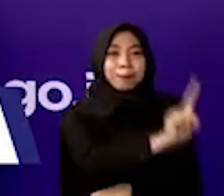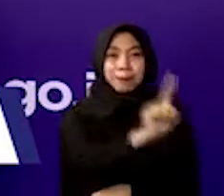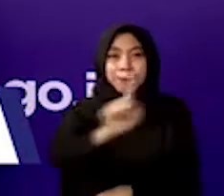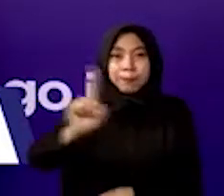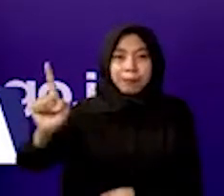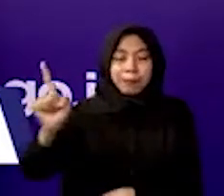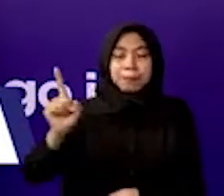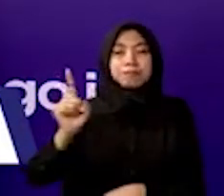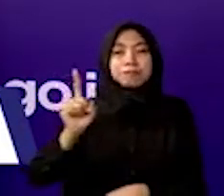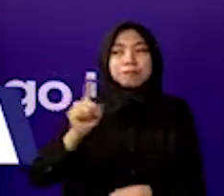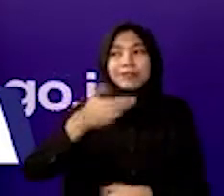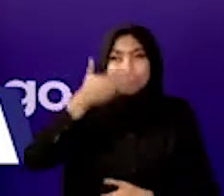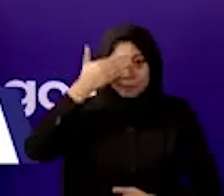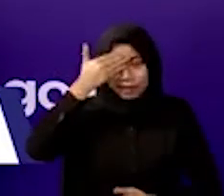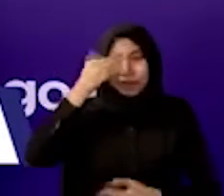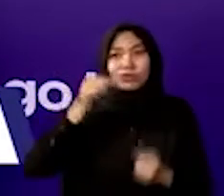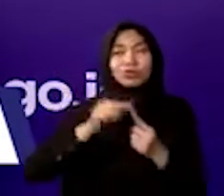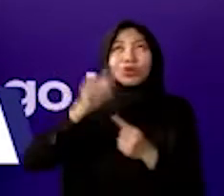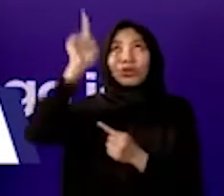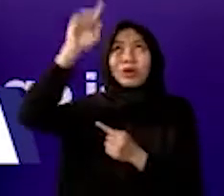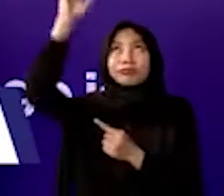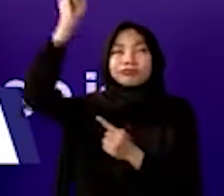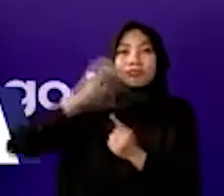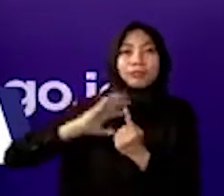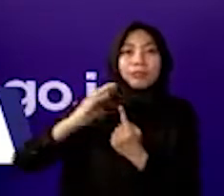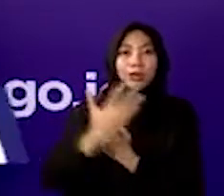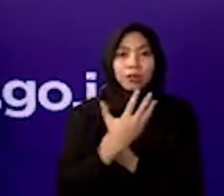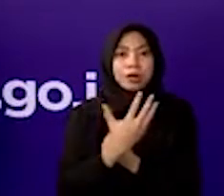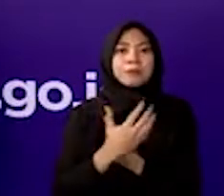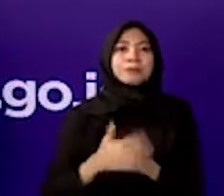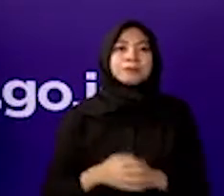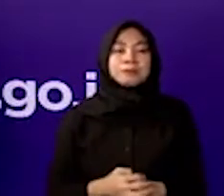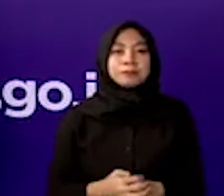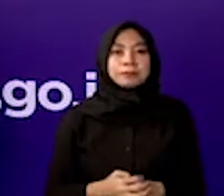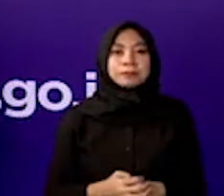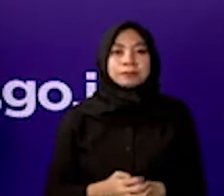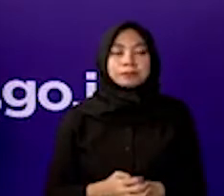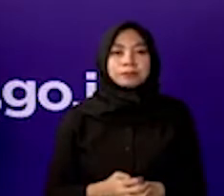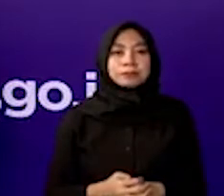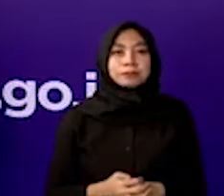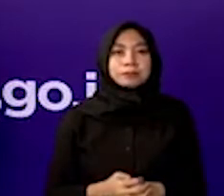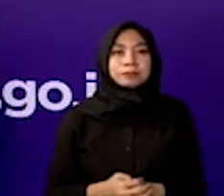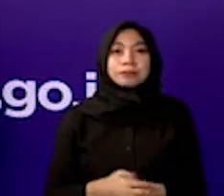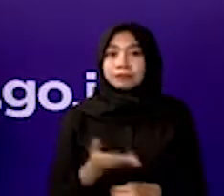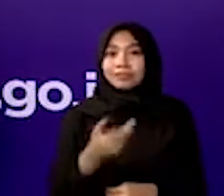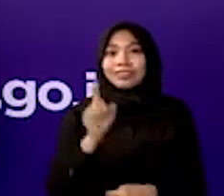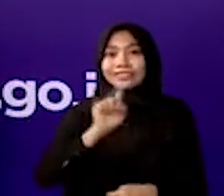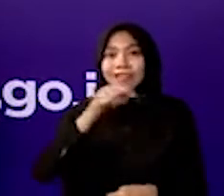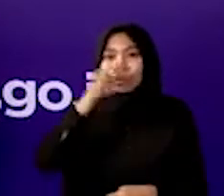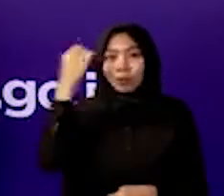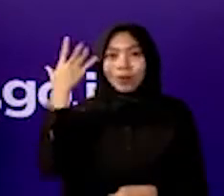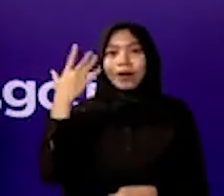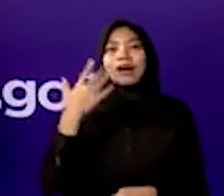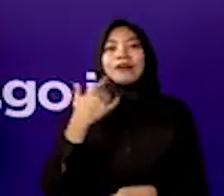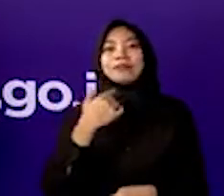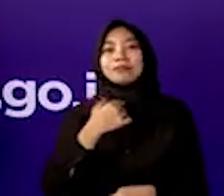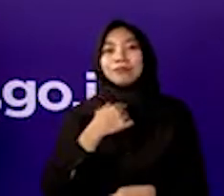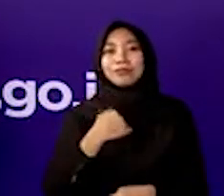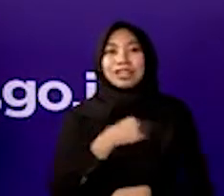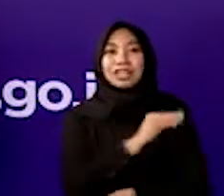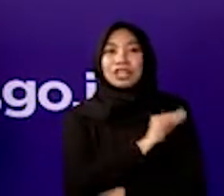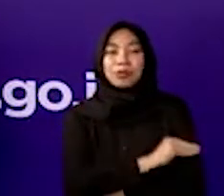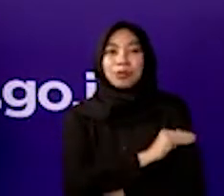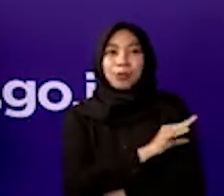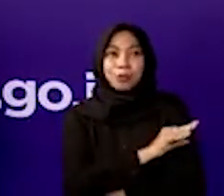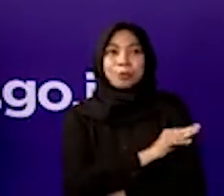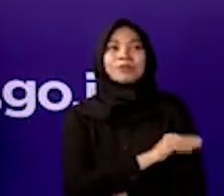masing-masing agar kita diberikan perlindungan oleh Tuhan Yang Maha Kuasa Allah subhanahu wa taala dan juga jangan lupa meningkatkan imunitas kita dengan cara